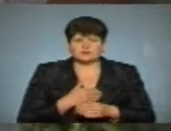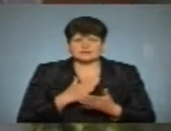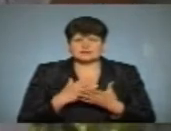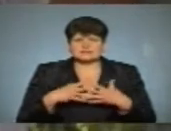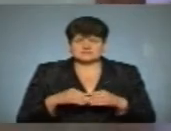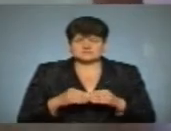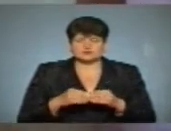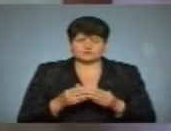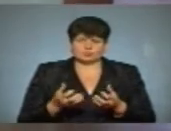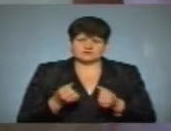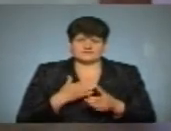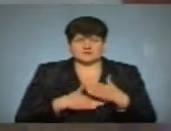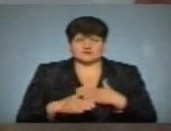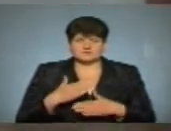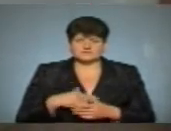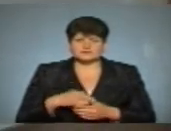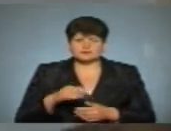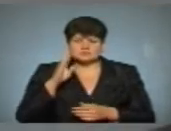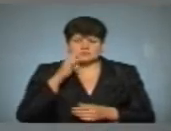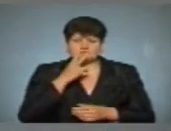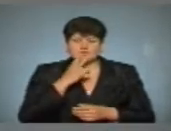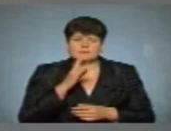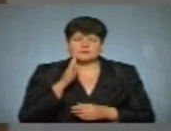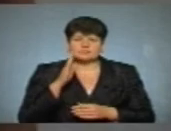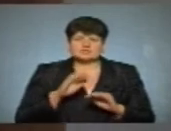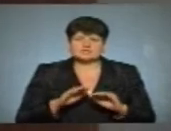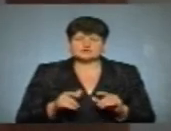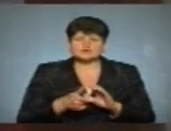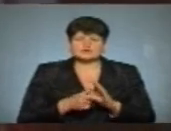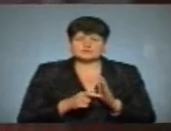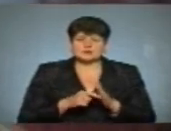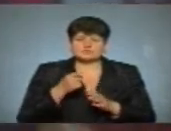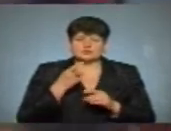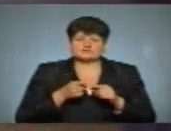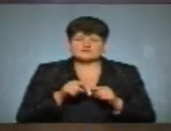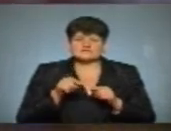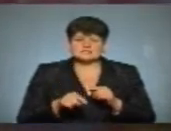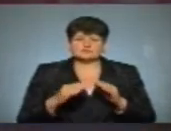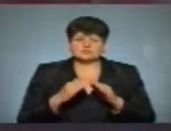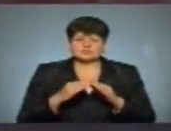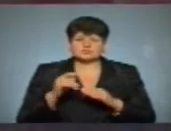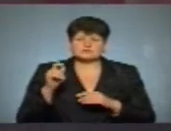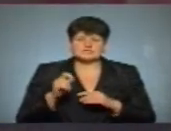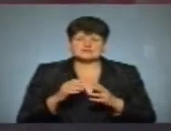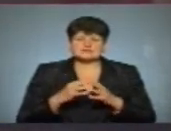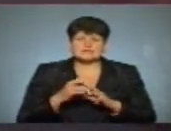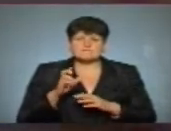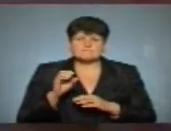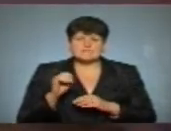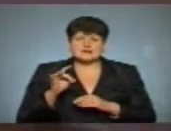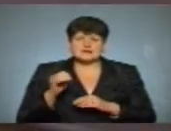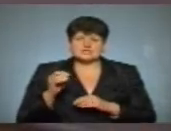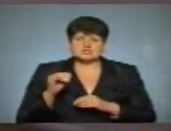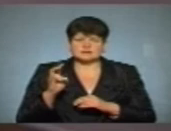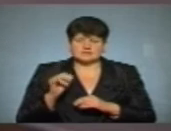І радий. Руслан Гуменюк показує майбутню дитячу кімнату. Каже, в цей будинок сім'я переїжджає з села Бережанка Лановецького